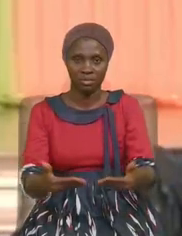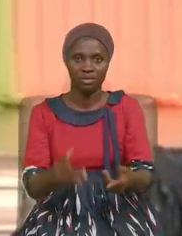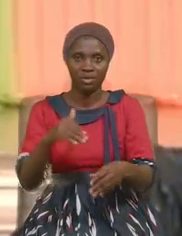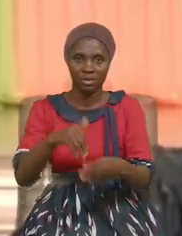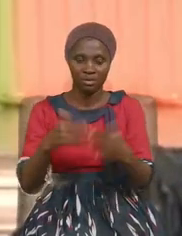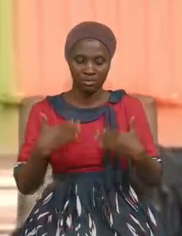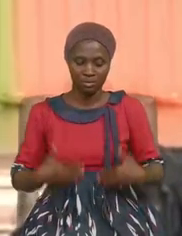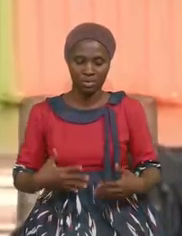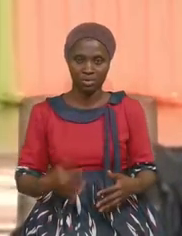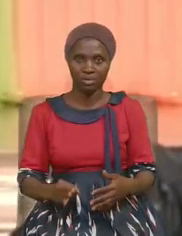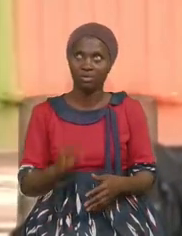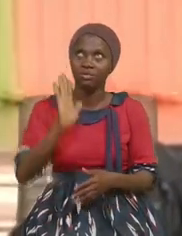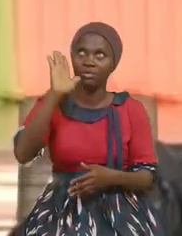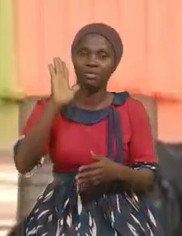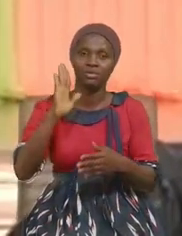chair,